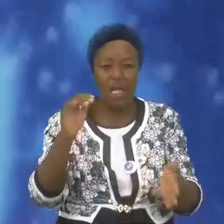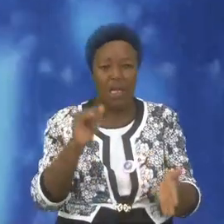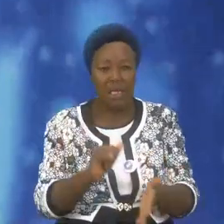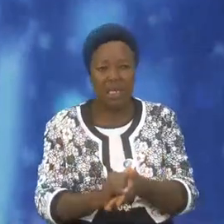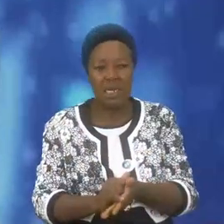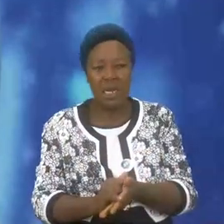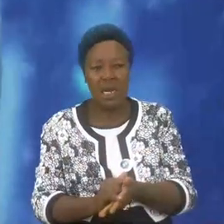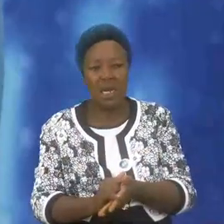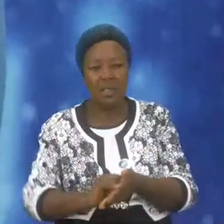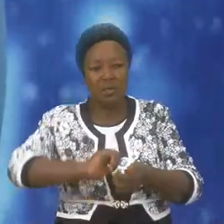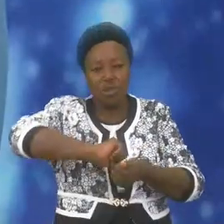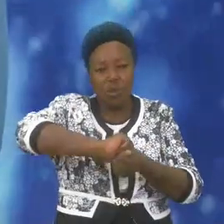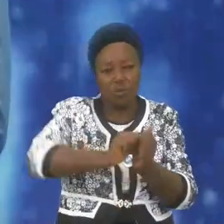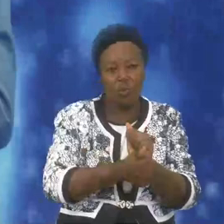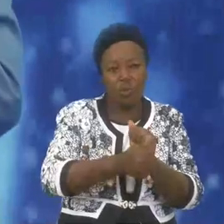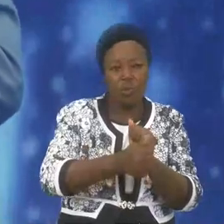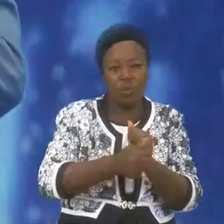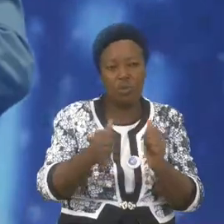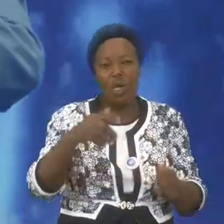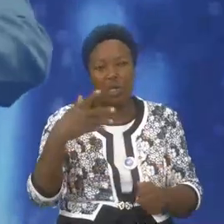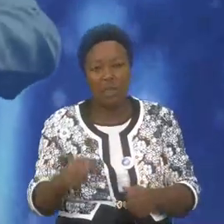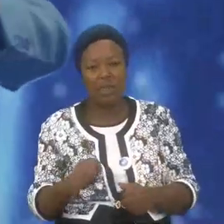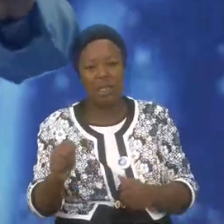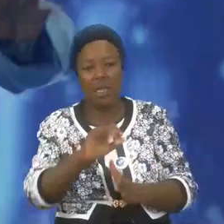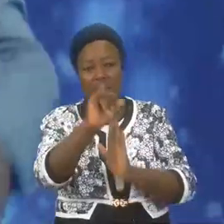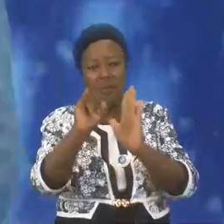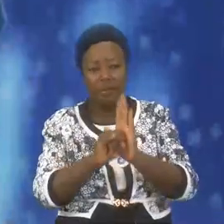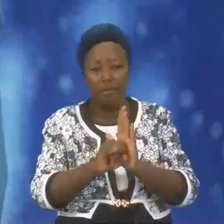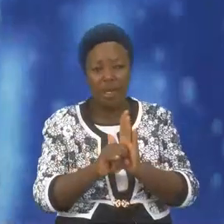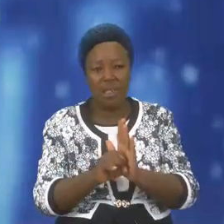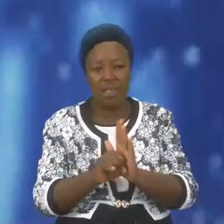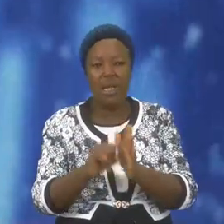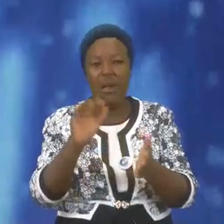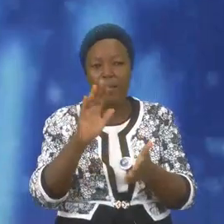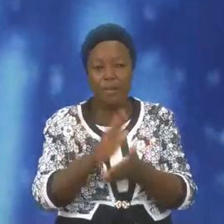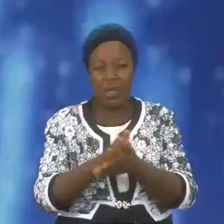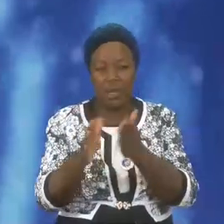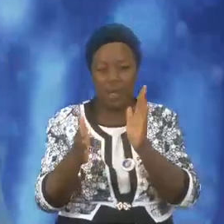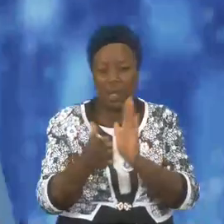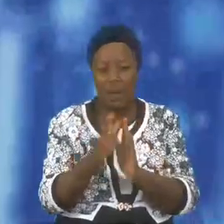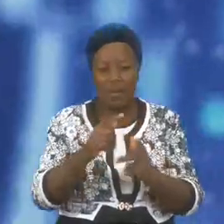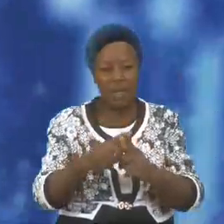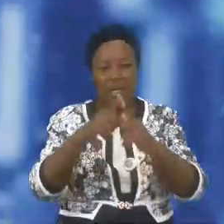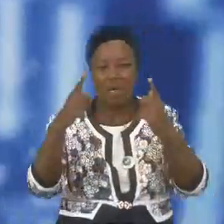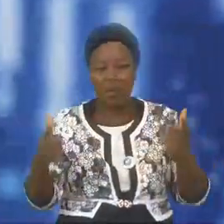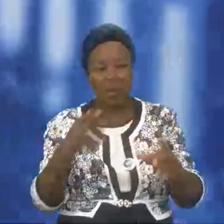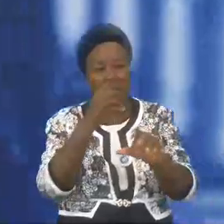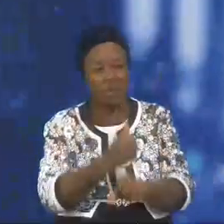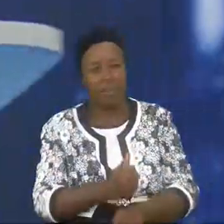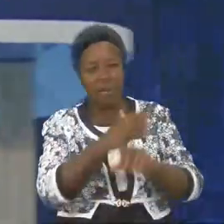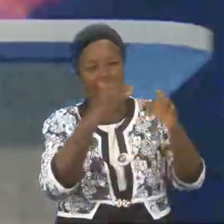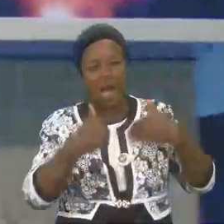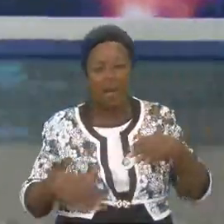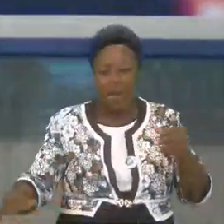Mais la pierre qui avait frappé la statue devint une grande montagne et remplit